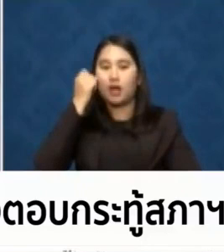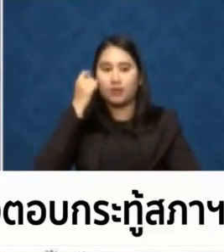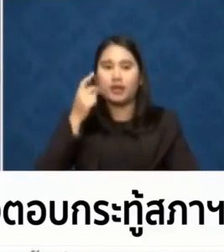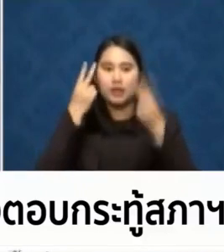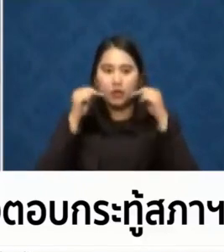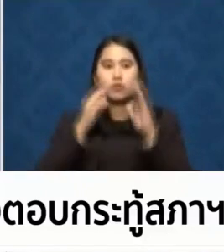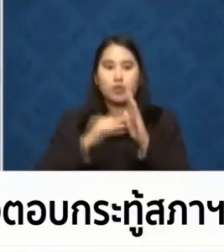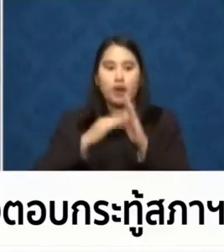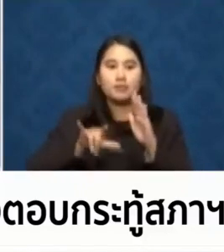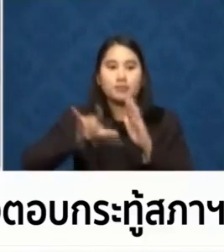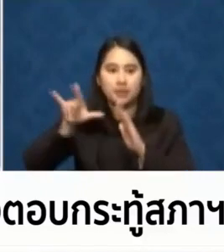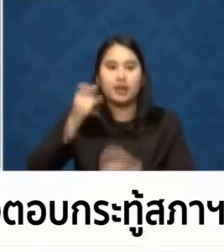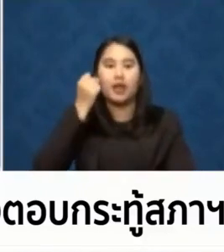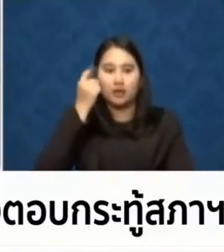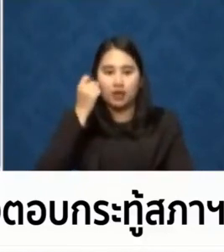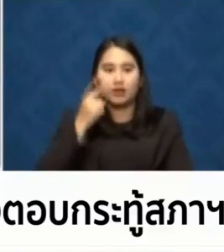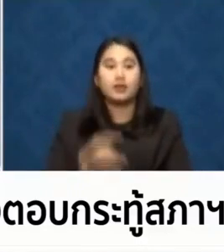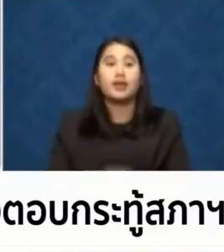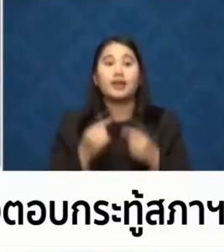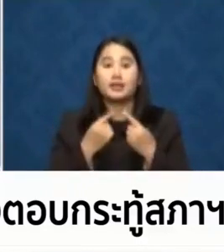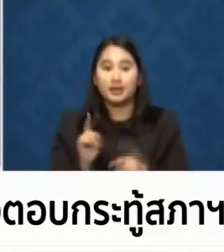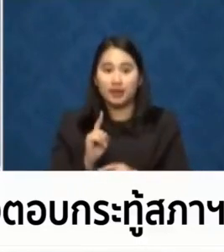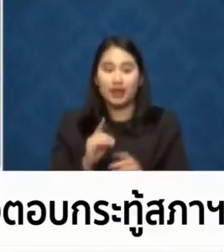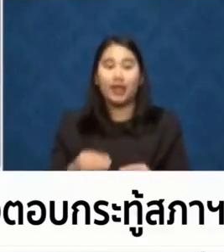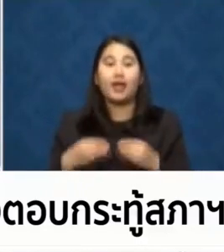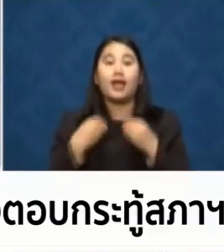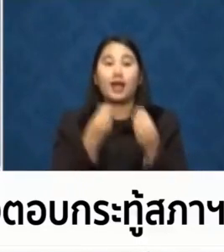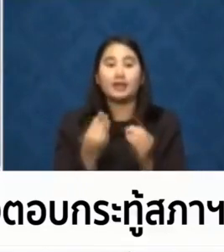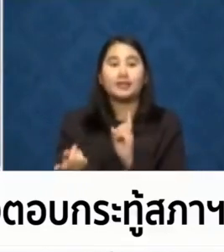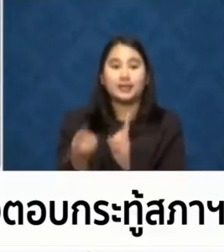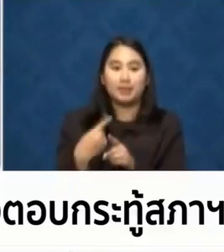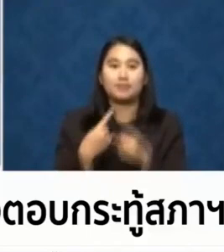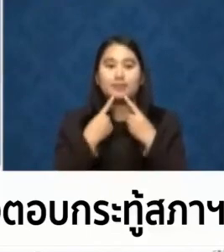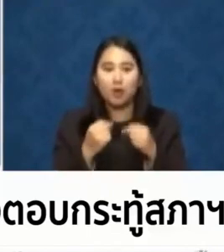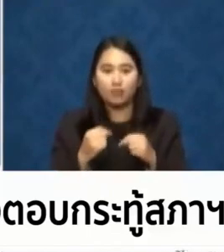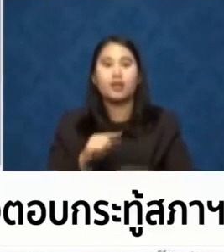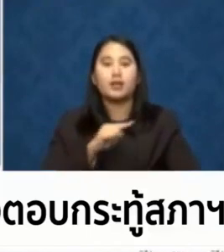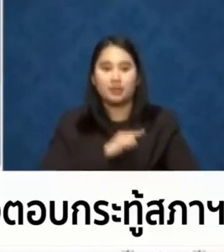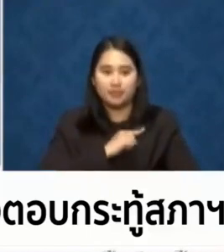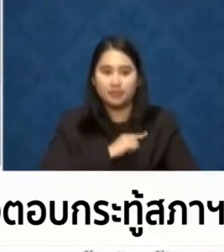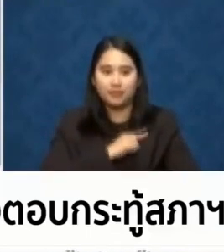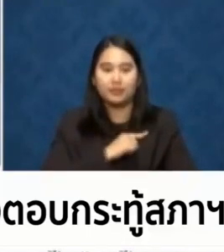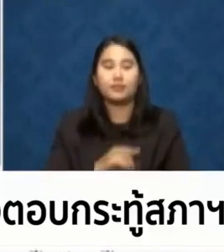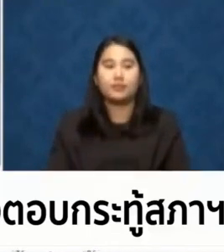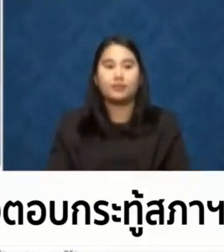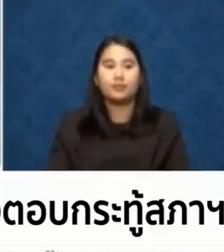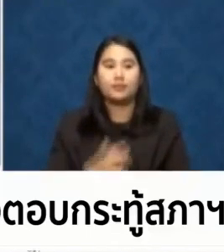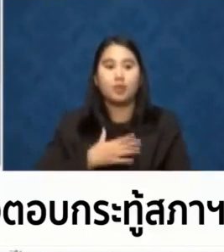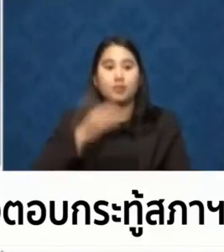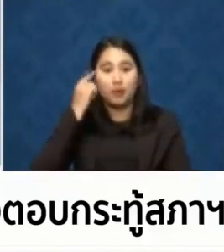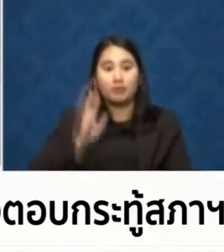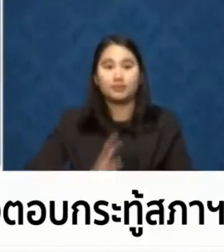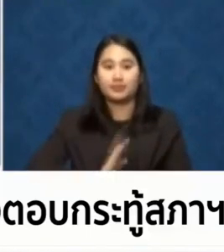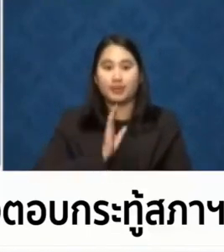านสภาทำหนังสือไปถึงนายกอย่างจริงจังแม้ว่านายกจะอยู่ต่างประเทศแต่ก็เป็นหน้าที่ที่จะต้องมาตอบก